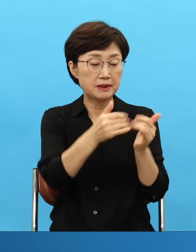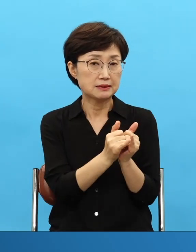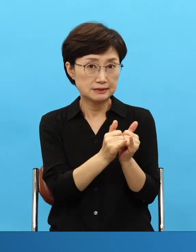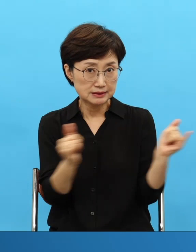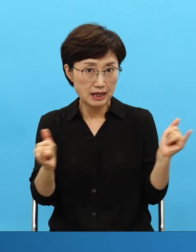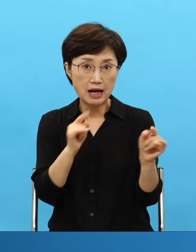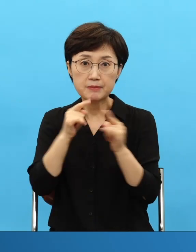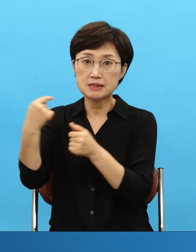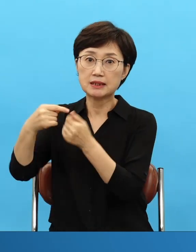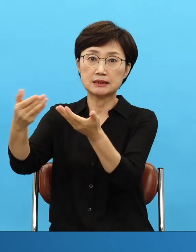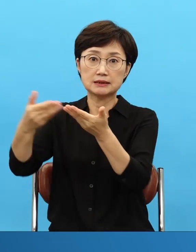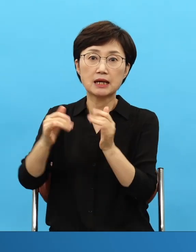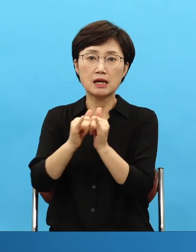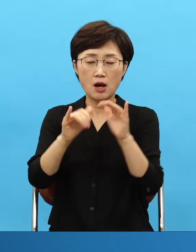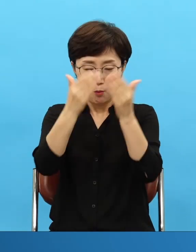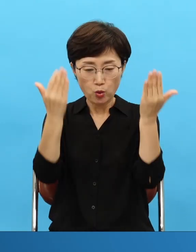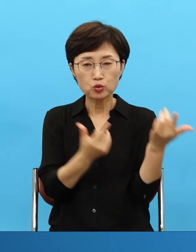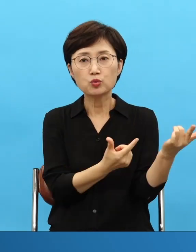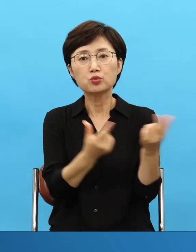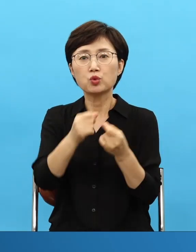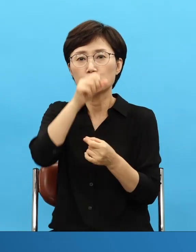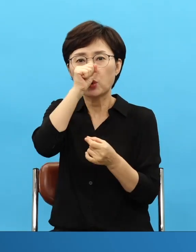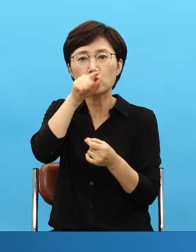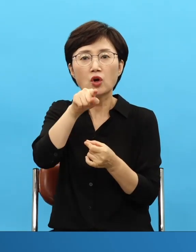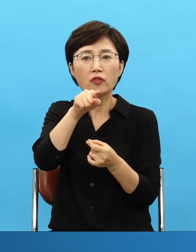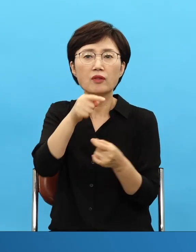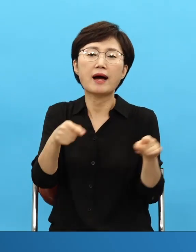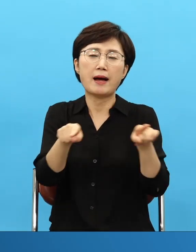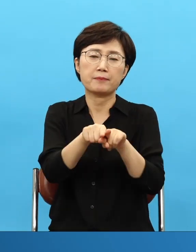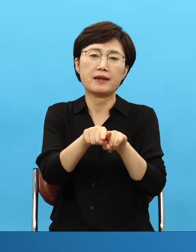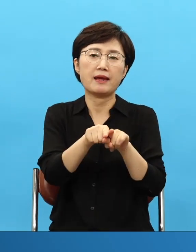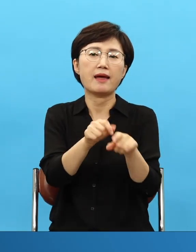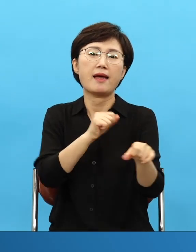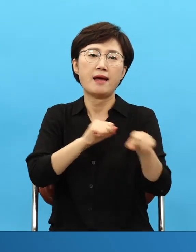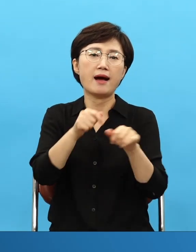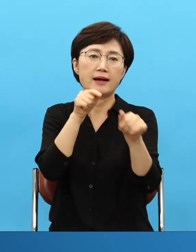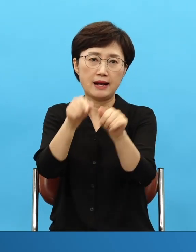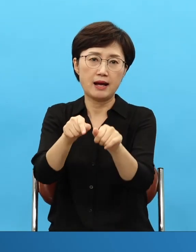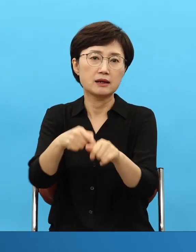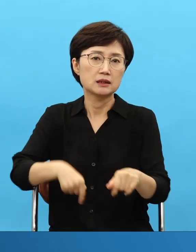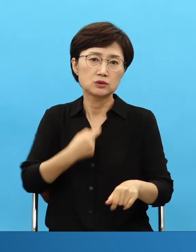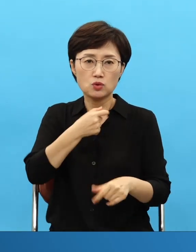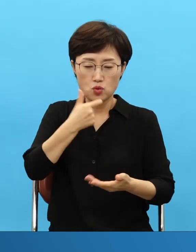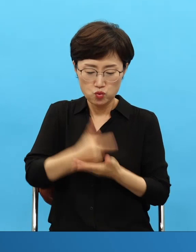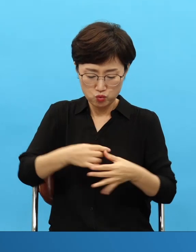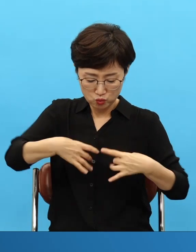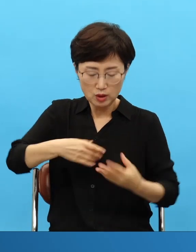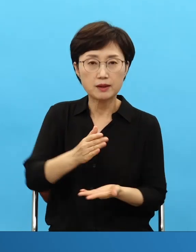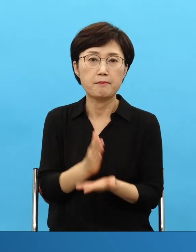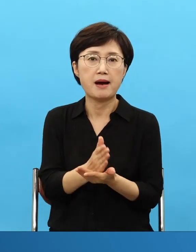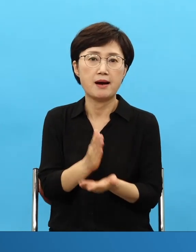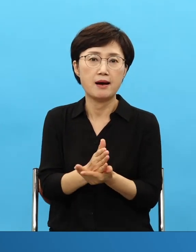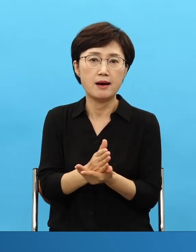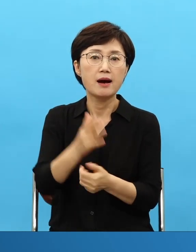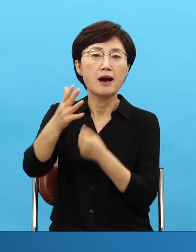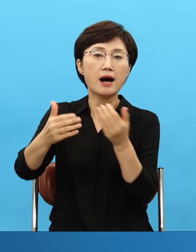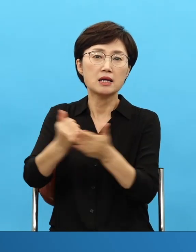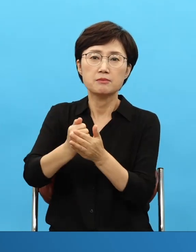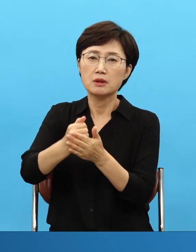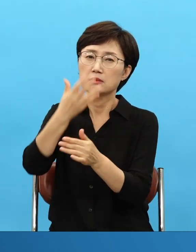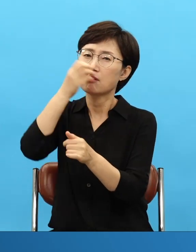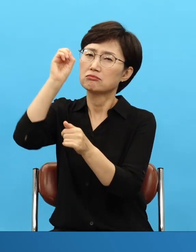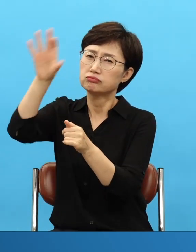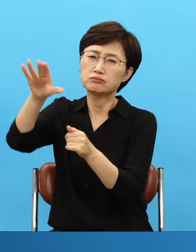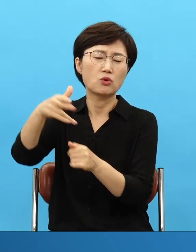가르침을 받는 자는 말씀을 가르치는 자와 모든 좋은 것을 함께 하라. 스스로 속이지 말라.